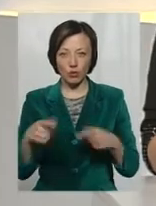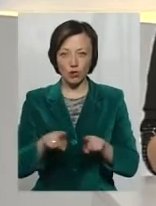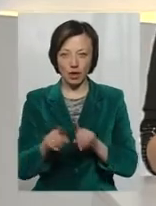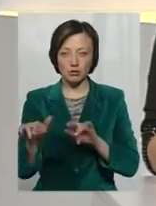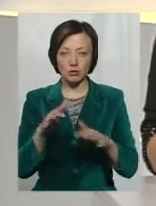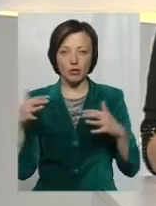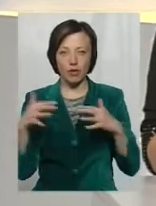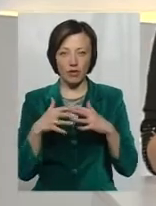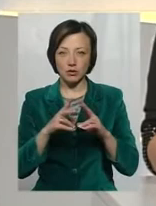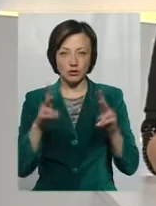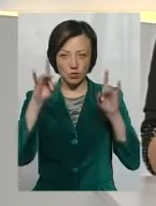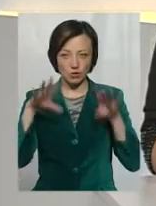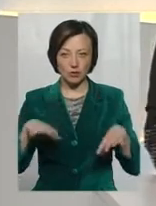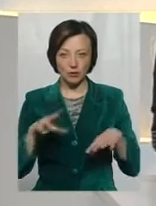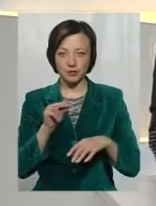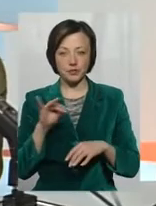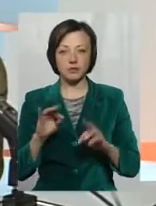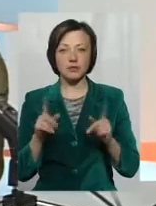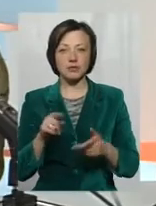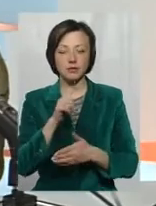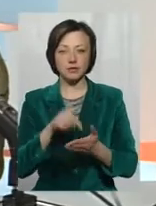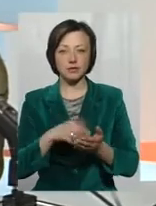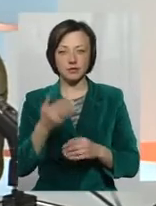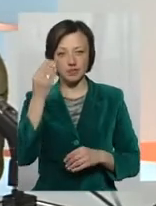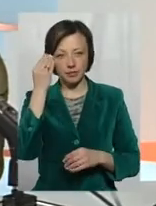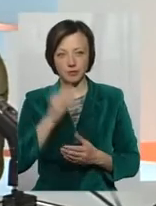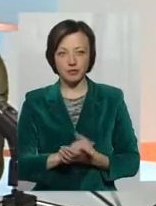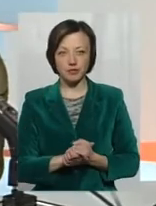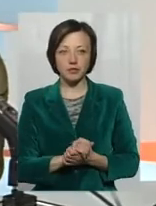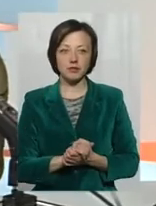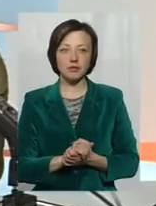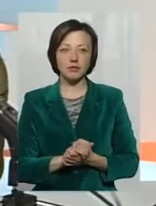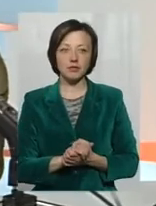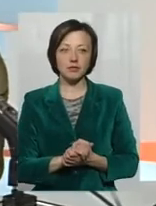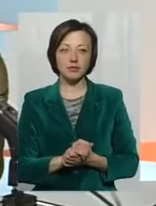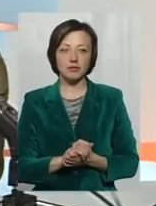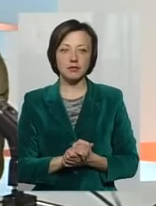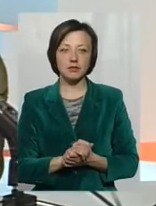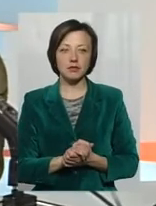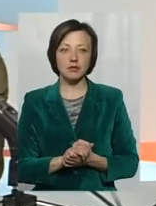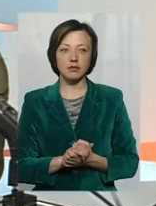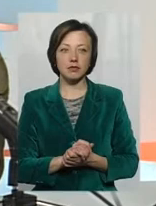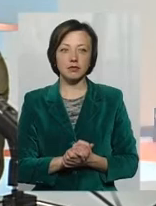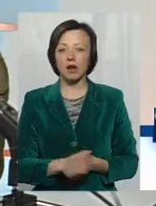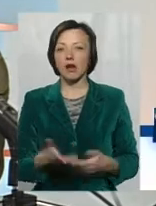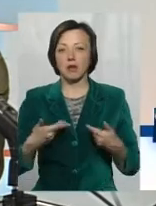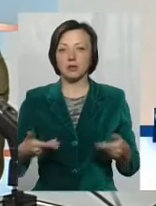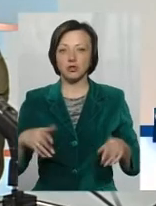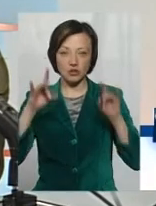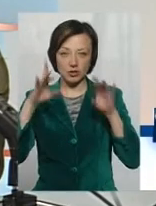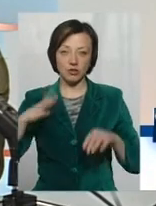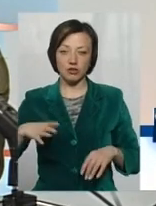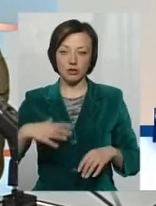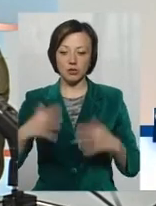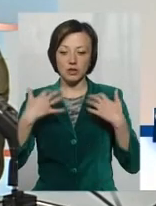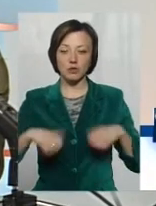дій, до бойових, ніхто не очікував? Чи як на вашу думку? Ну, звичайно, ми ж не очікували, що в нас заберуть Крим, що